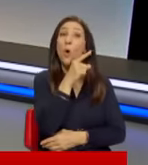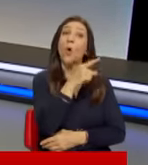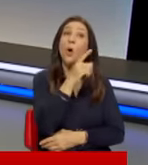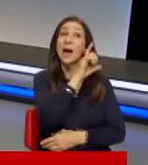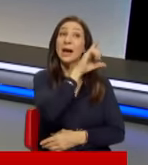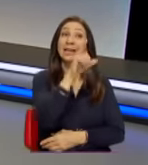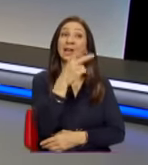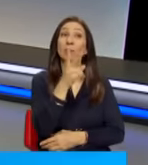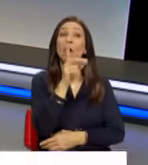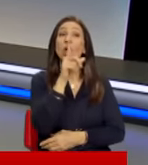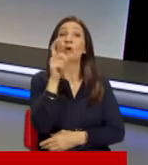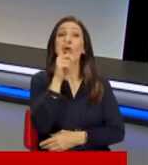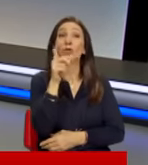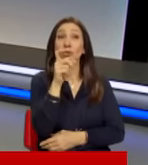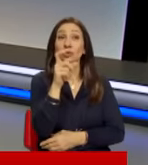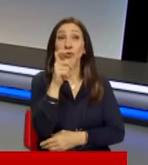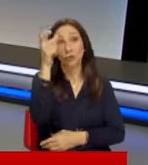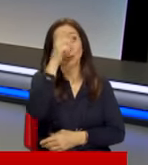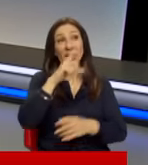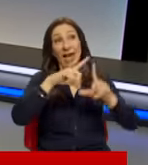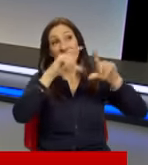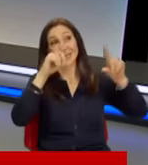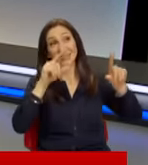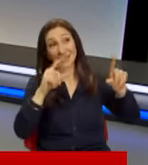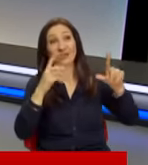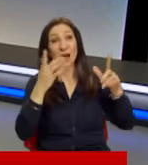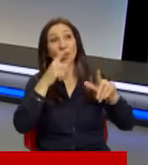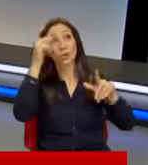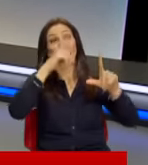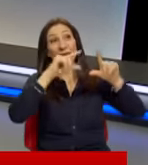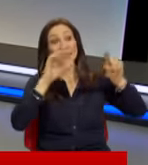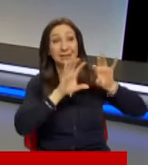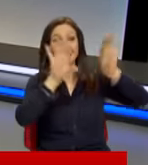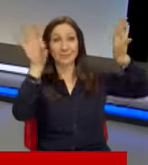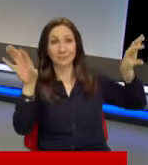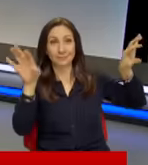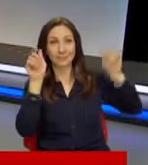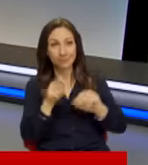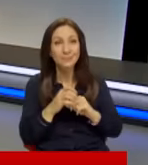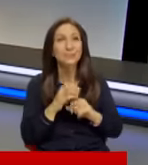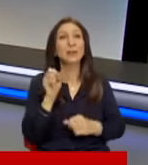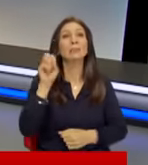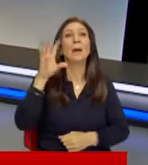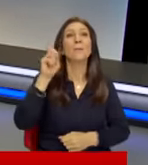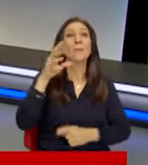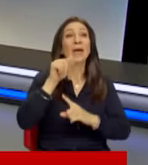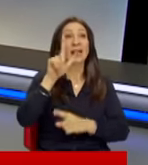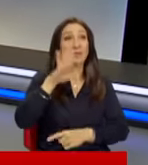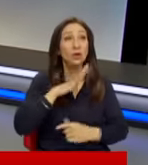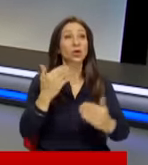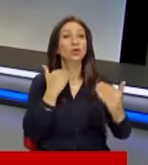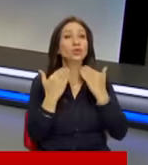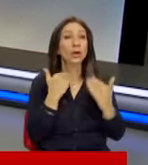ekrana da 2019'un Türkiye'sini ve o Türkiye haritasını getirmiş olalım. Yanıp sönen iller var.